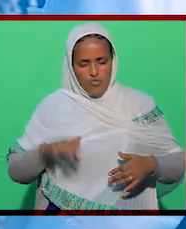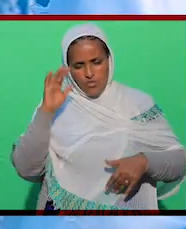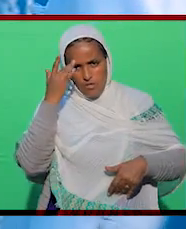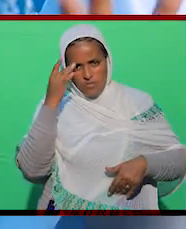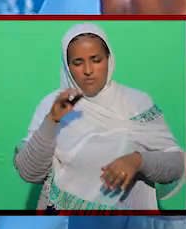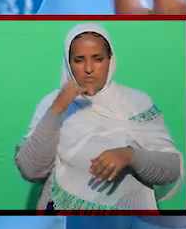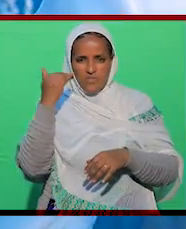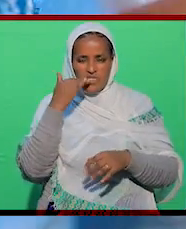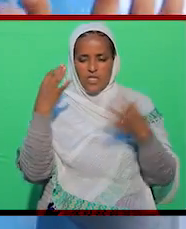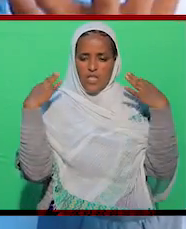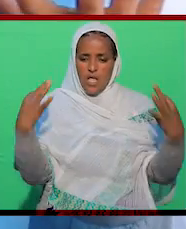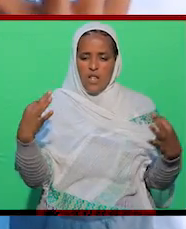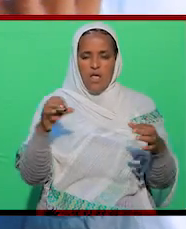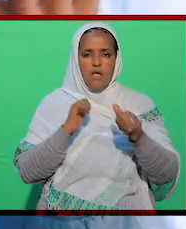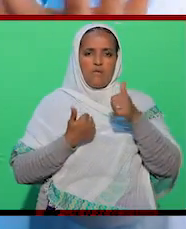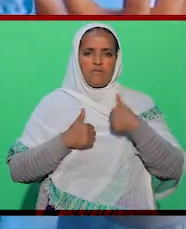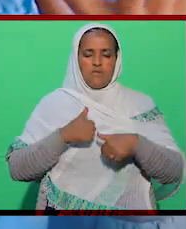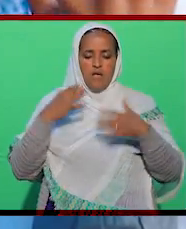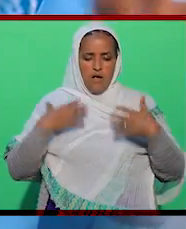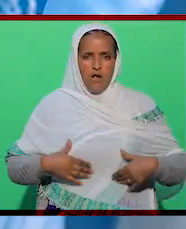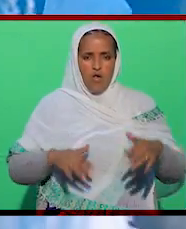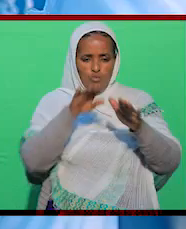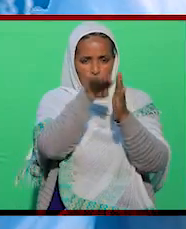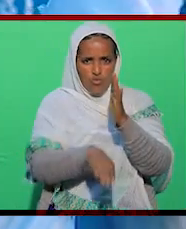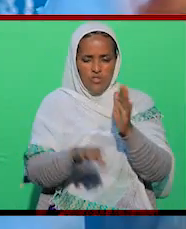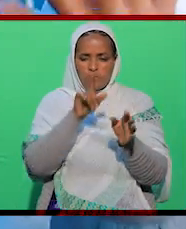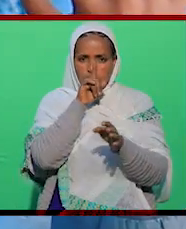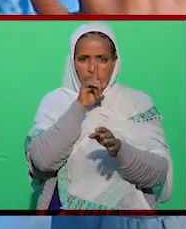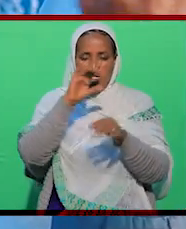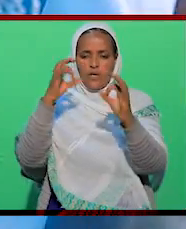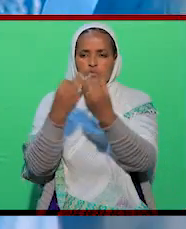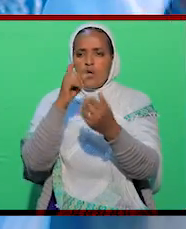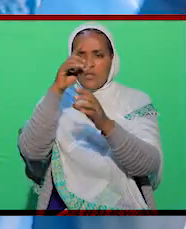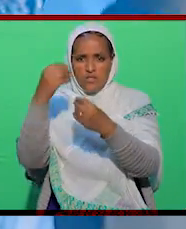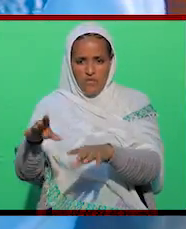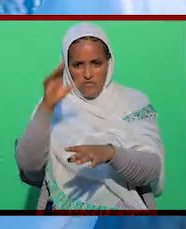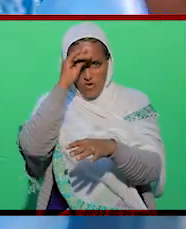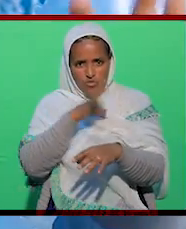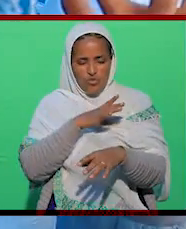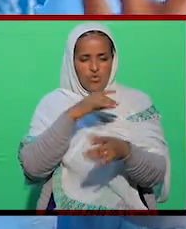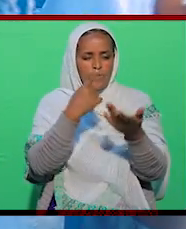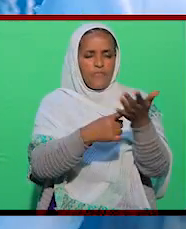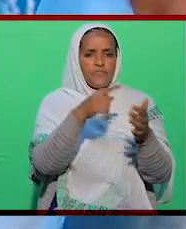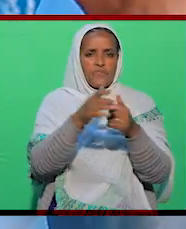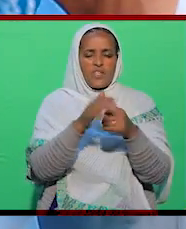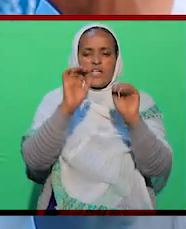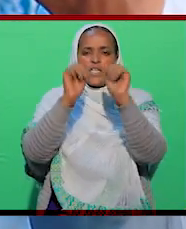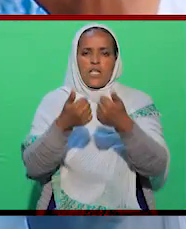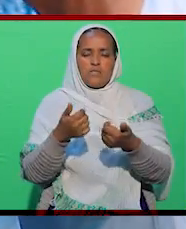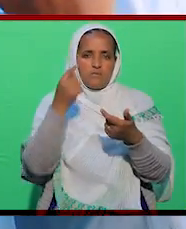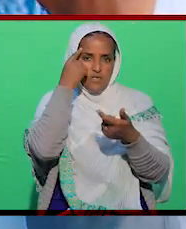አካሉ ሲታመም የሚስቅ ሰው ጤነኝነቱ ያጠራጥራል አንዴ። አካሉ ሲጎድል ዝም የሚል ሰው፣ ከቤተሰቡ አንድ ሲጠፋ ዝም የሚል ሰው